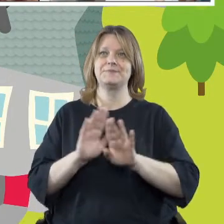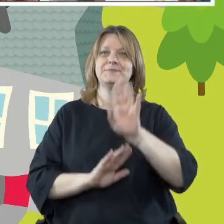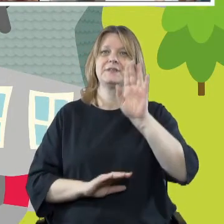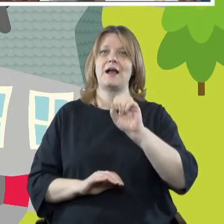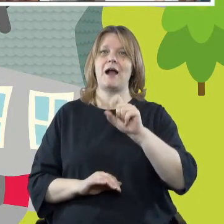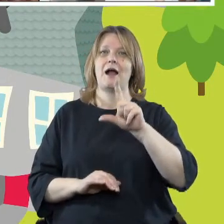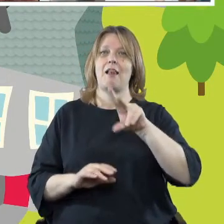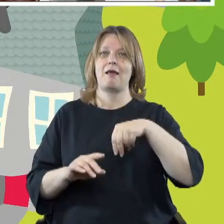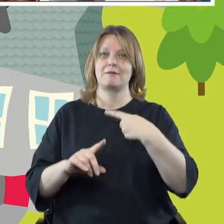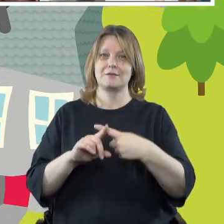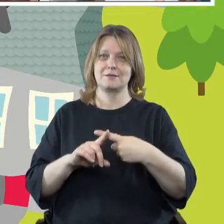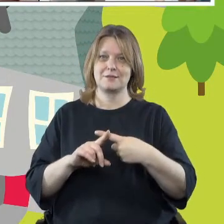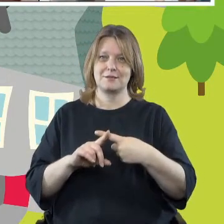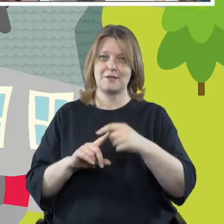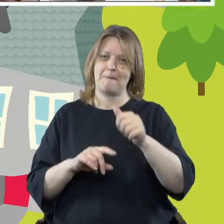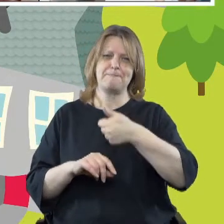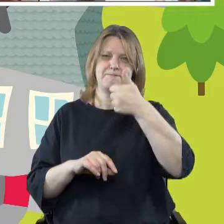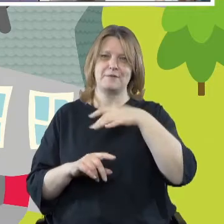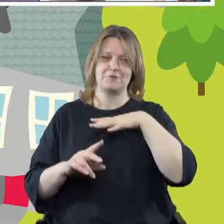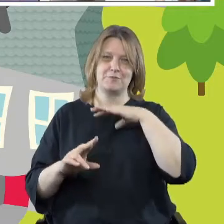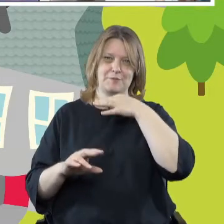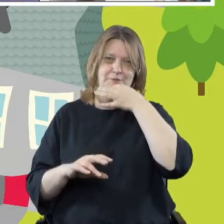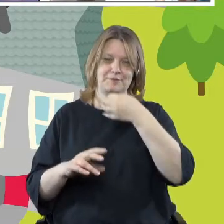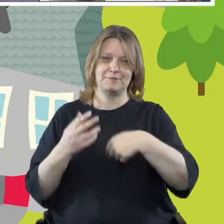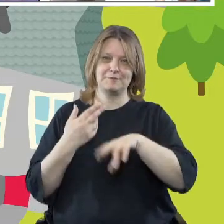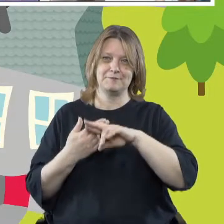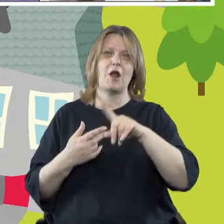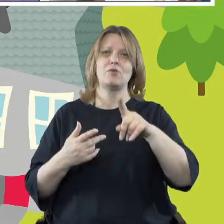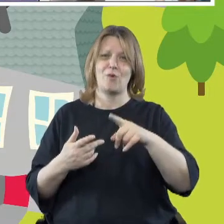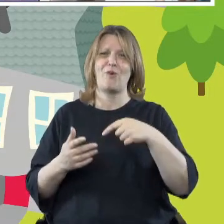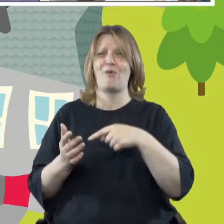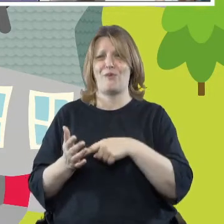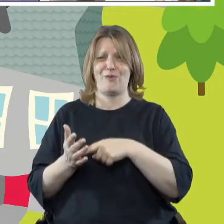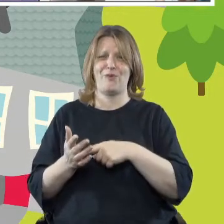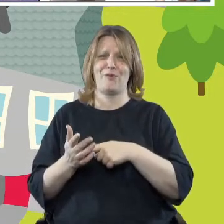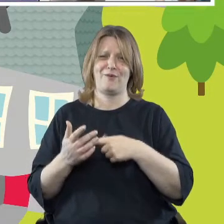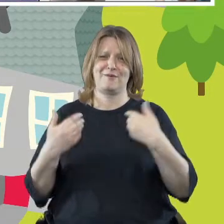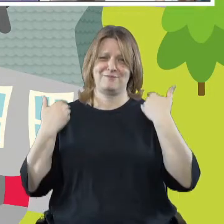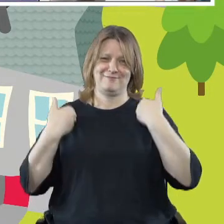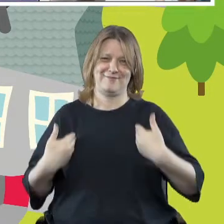Alex, bardzo proszę. Alex pierwszy się zgłosił. To jest kamizelka...